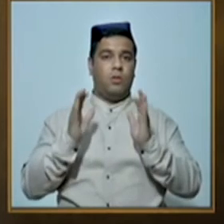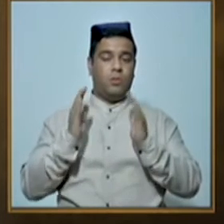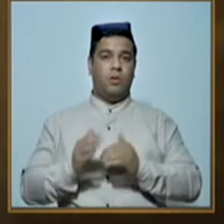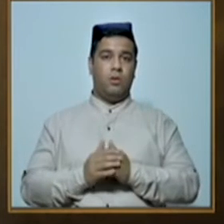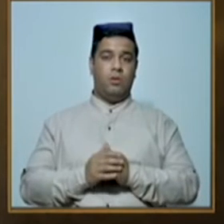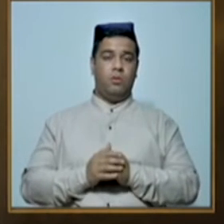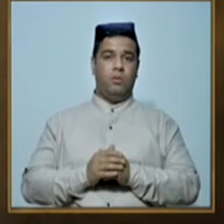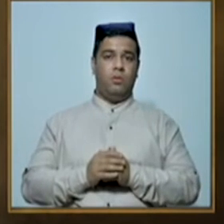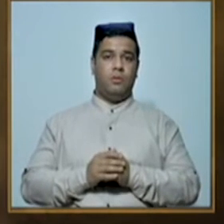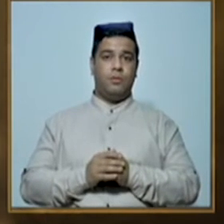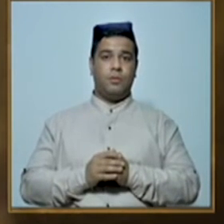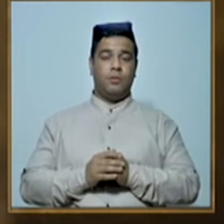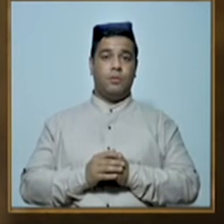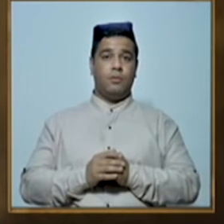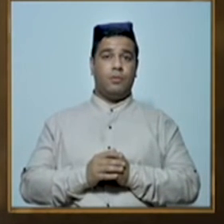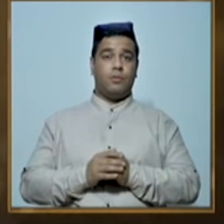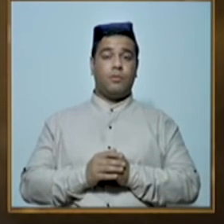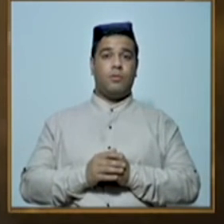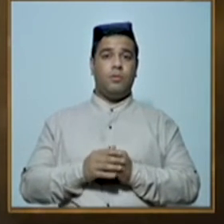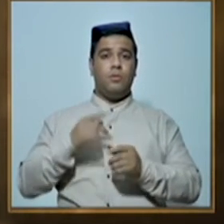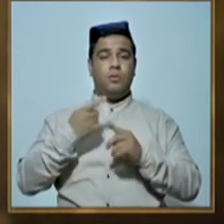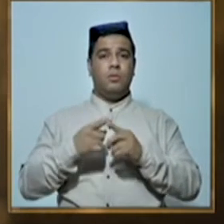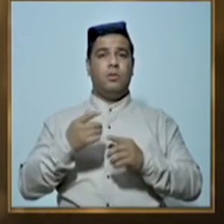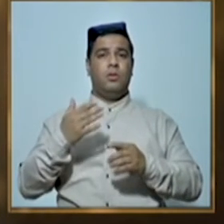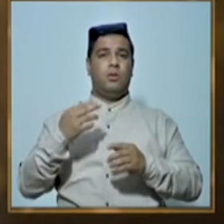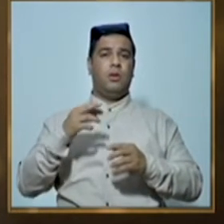Xo'p, manmanlik turli